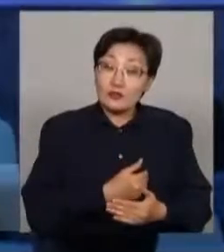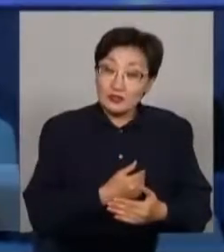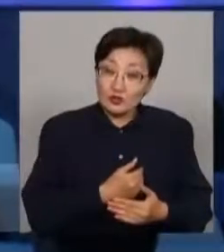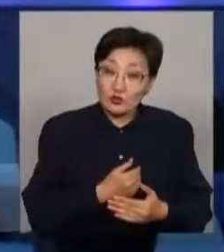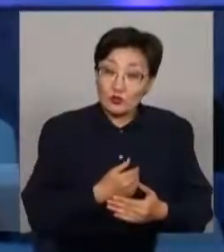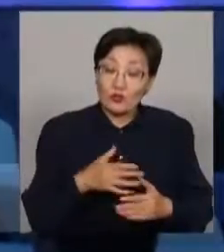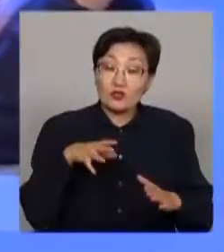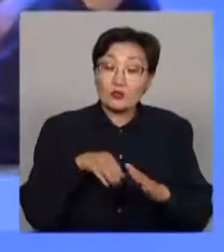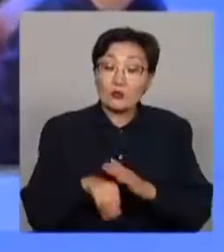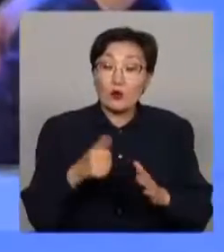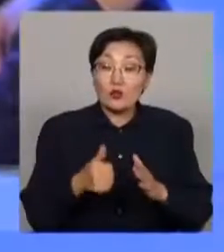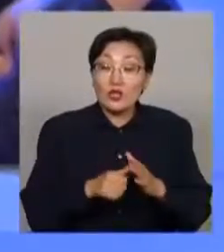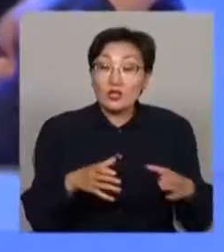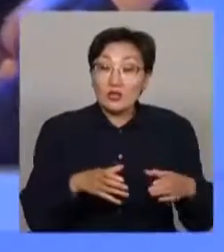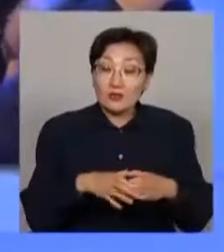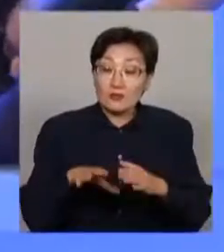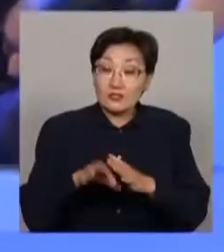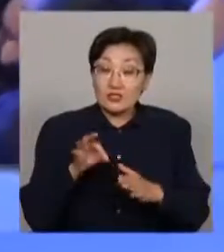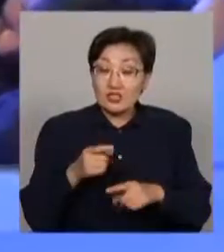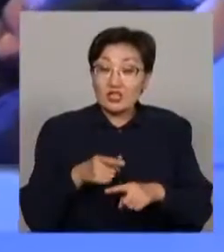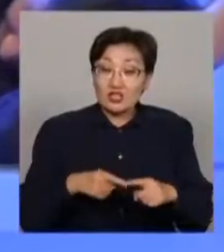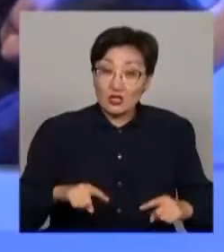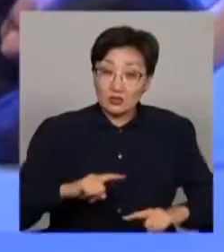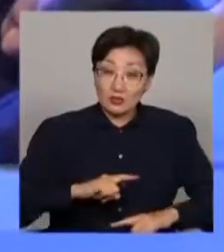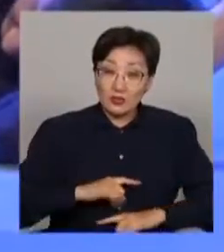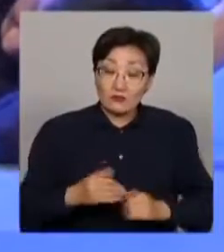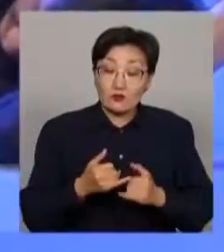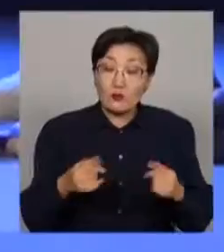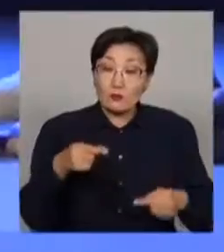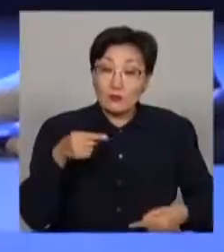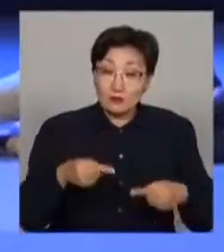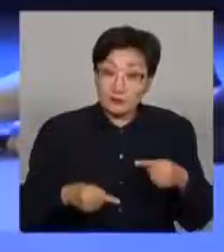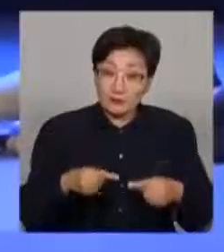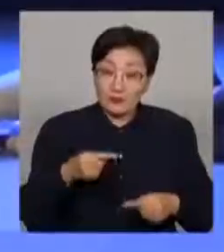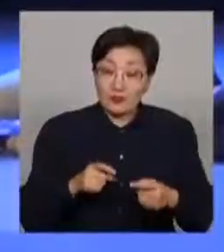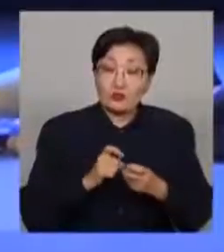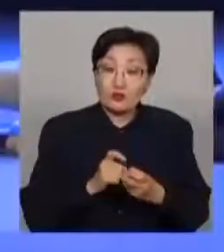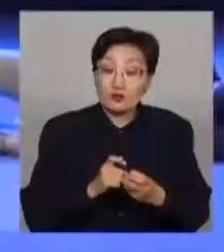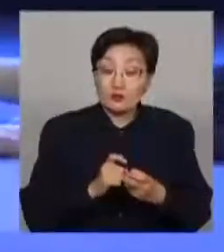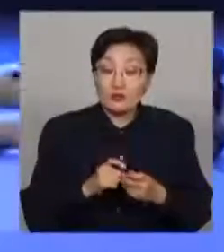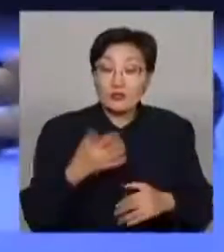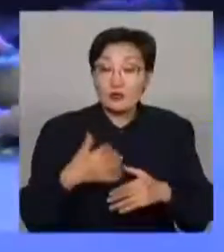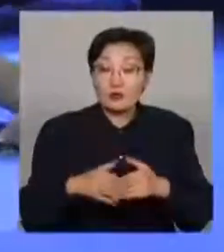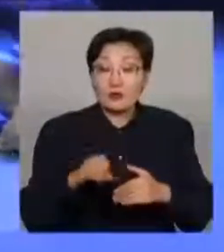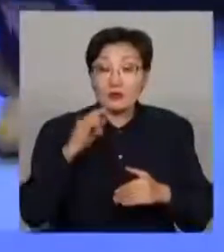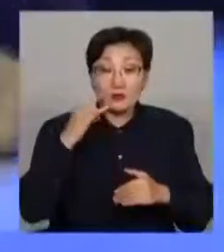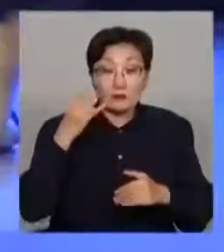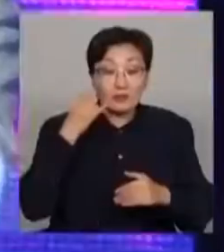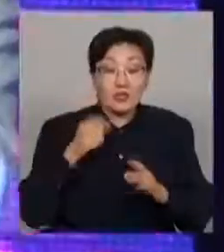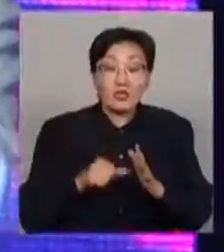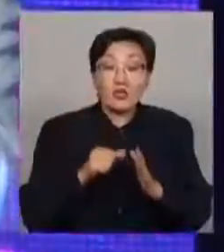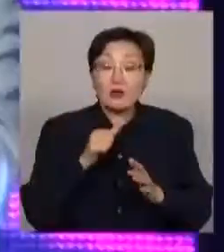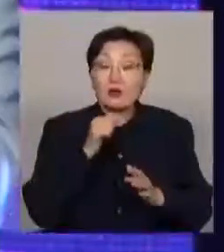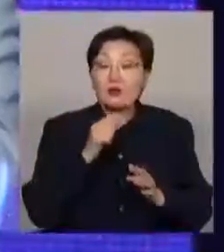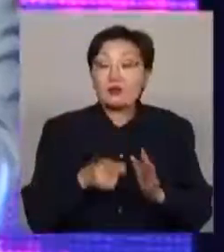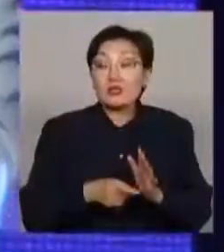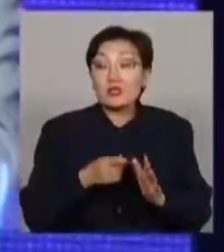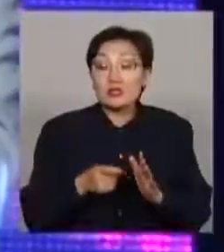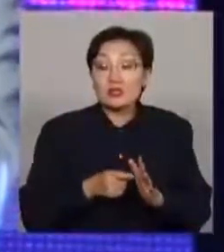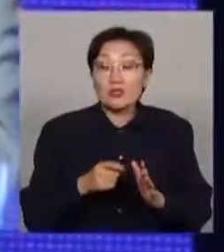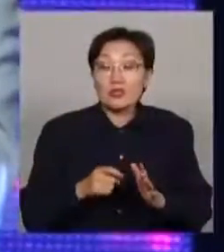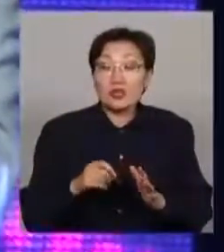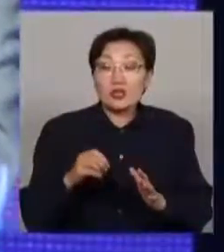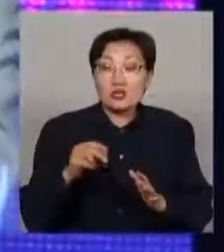бірақ соның 16-сы ғана іріктеліп жартылай финал үшін өзара бәсекеге түсті. Арасында Павлодар, Қарағанды, Шымкент, Тараз қалаларынан